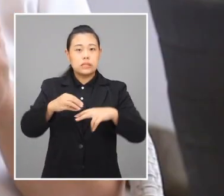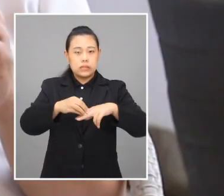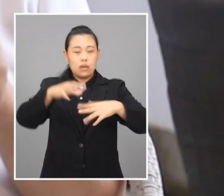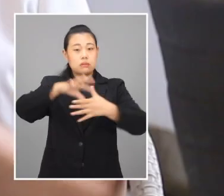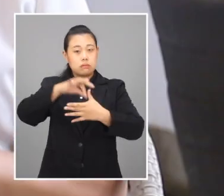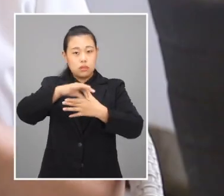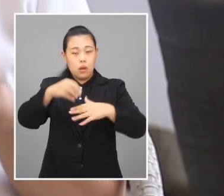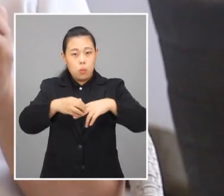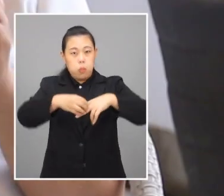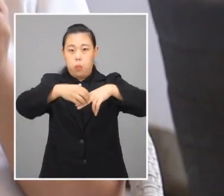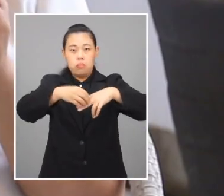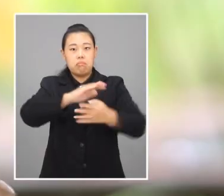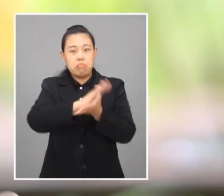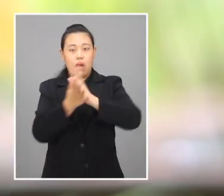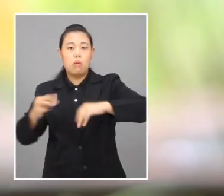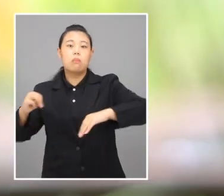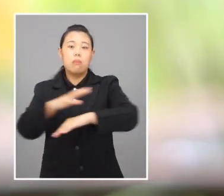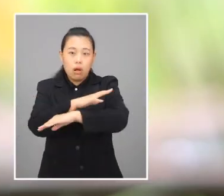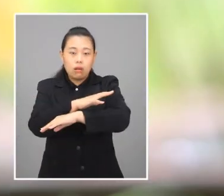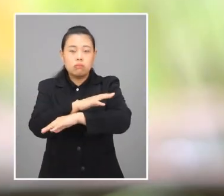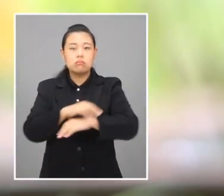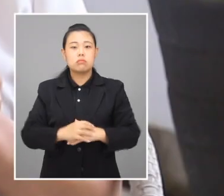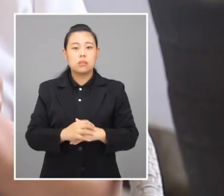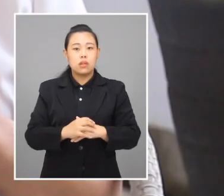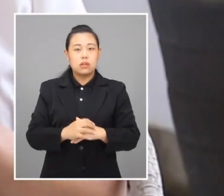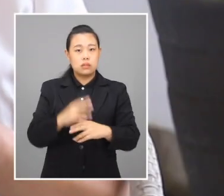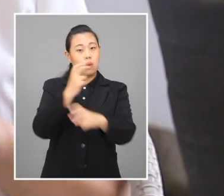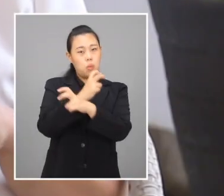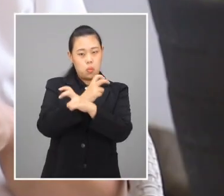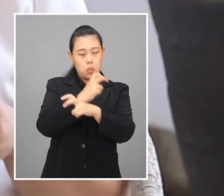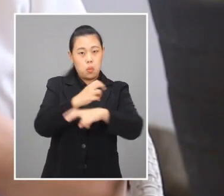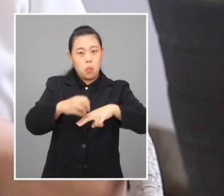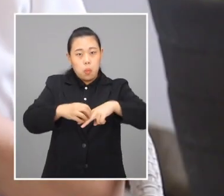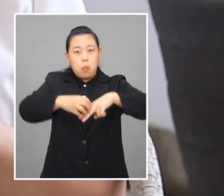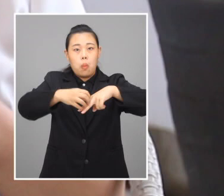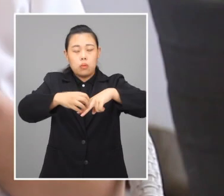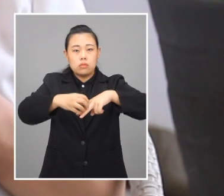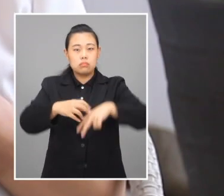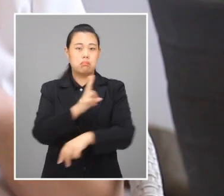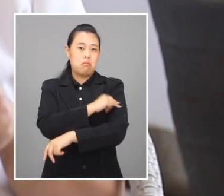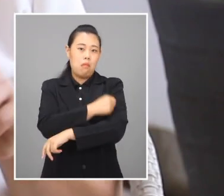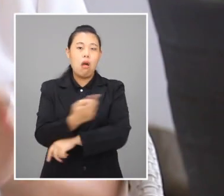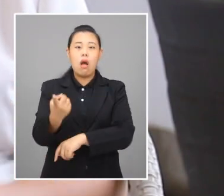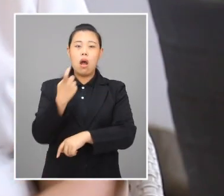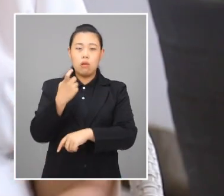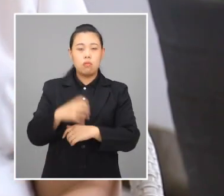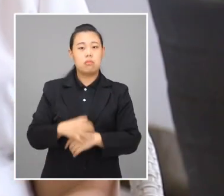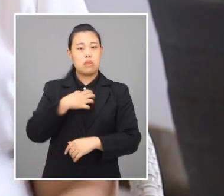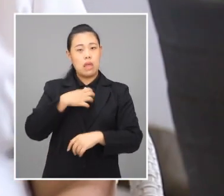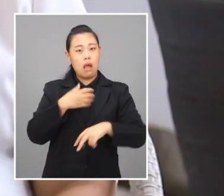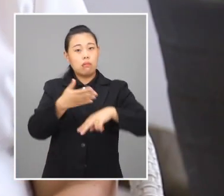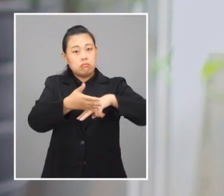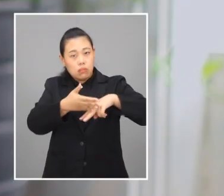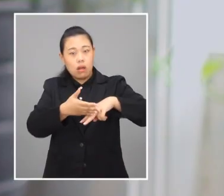คร้ายมันอยู่ที่ว่ามันไปเกาะกระดูกหมอก็ถามง่ายๆสั้นๆจะเอาขาหรือจะเอาชีวิ